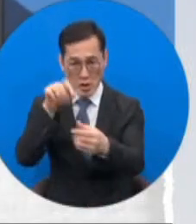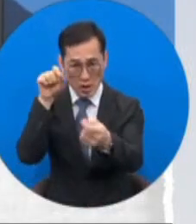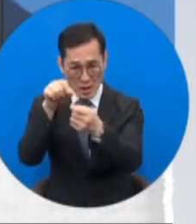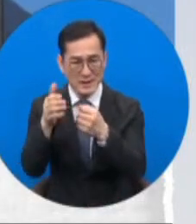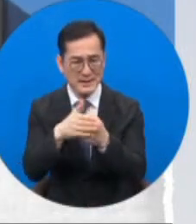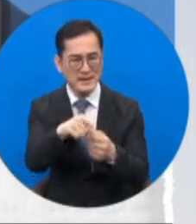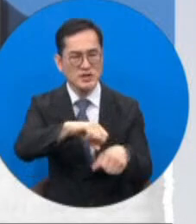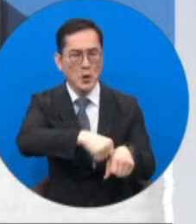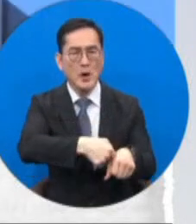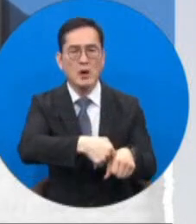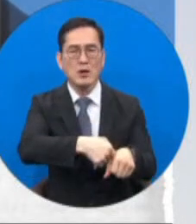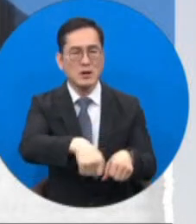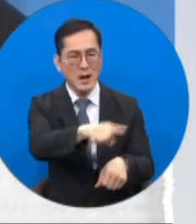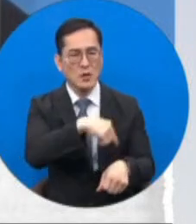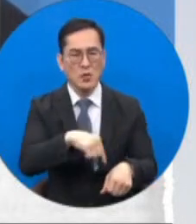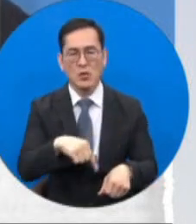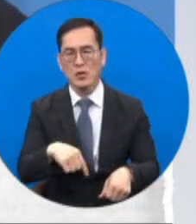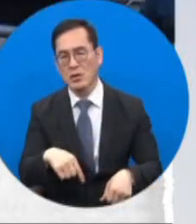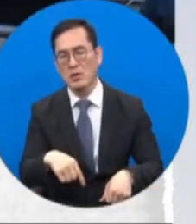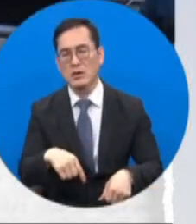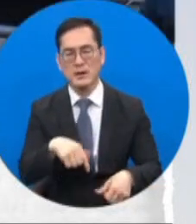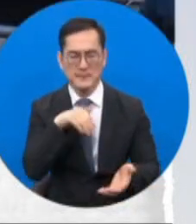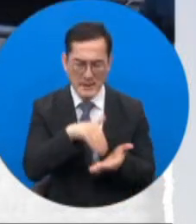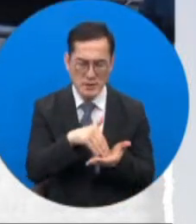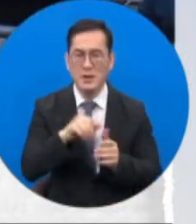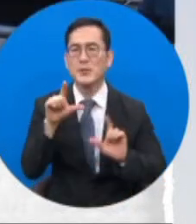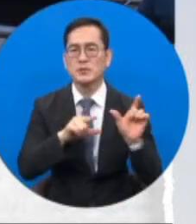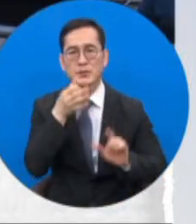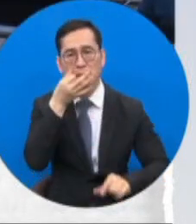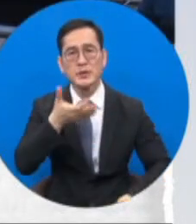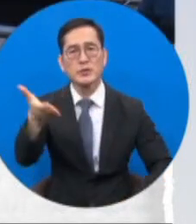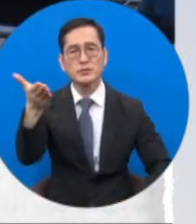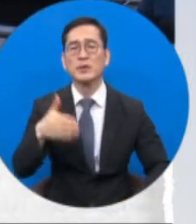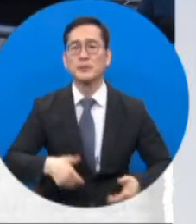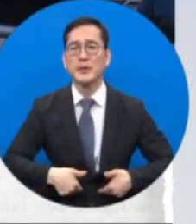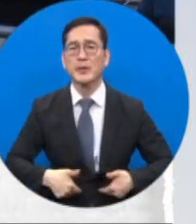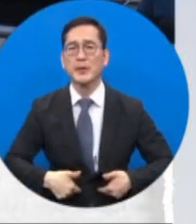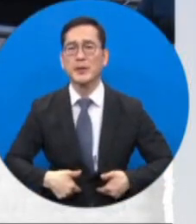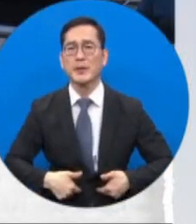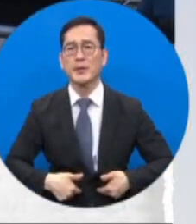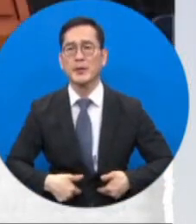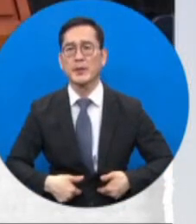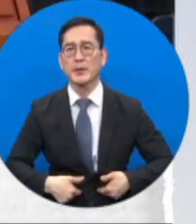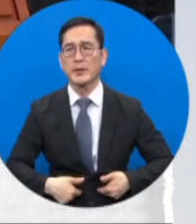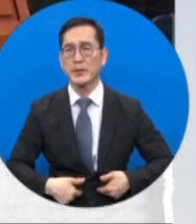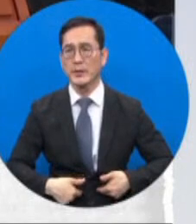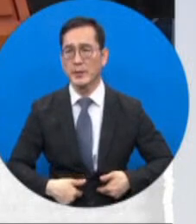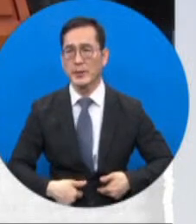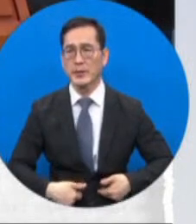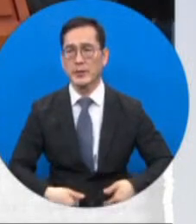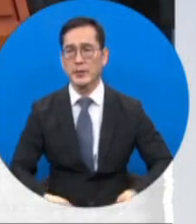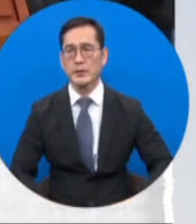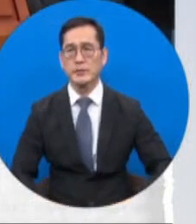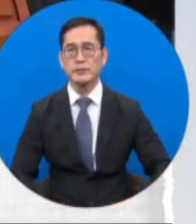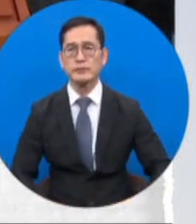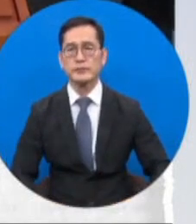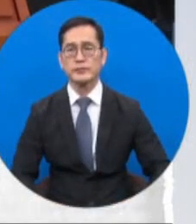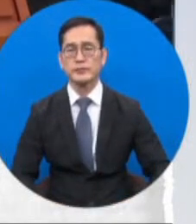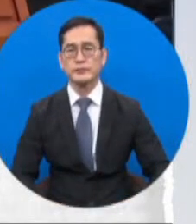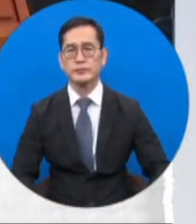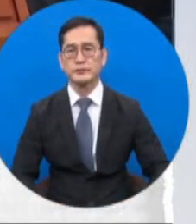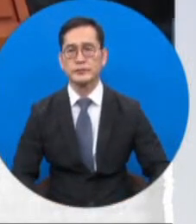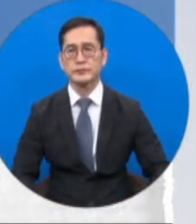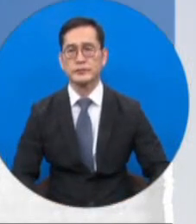지금 발발이 된 지도 얼마 되지 않았기 때문에 국민적 관심사고 저는 굉장히 필요한 조치라고 생각이 됩니다. 근데 그건